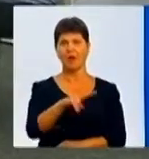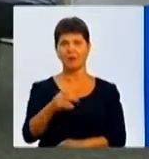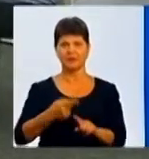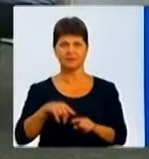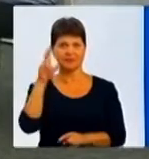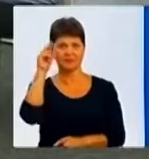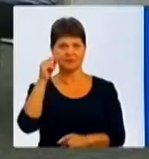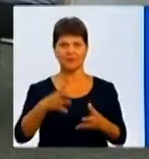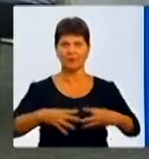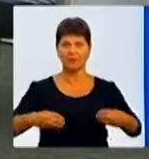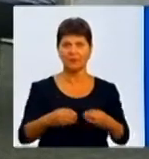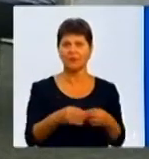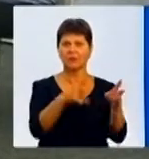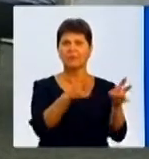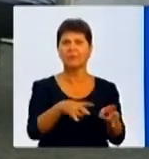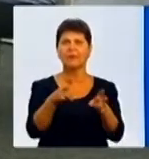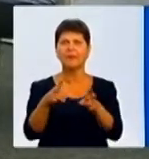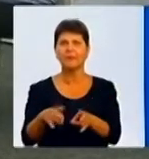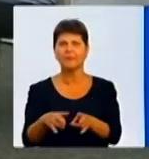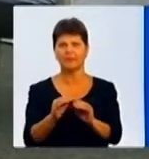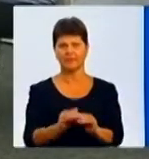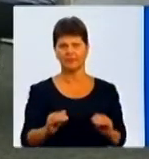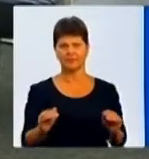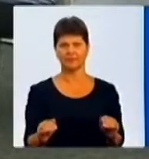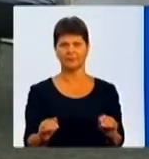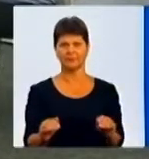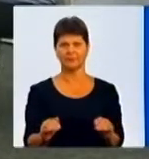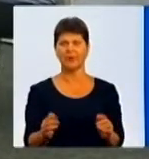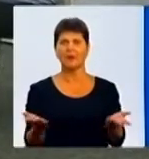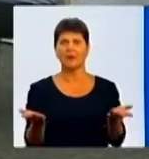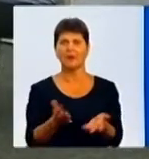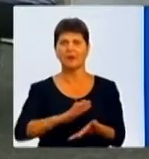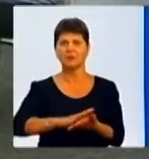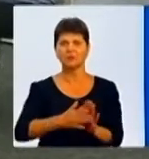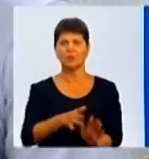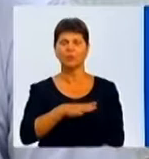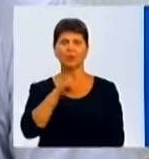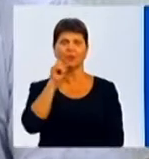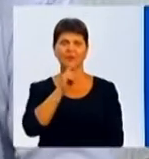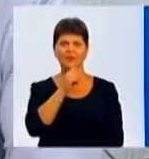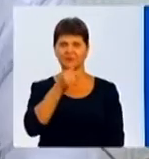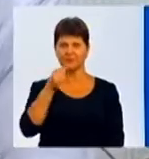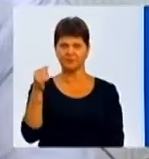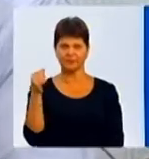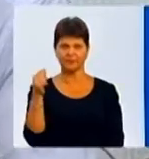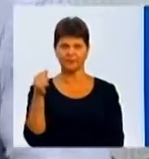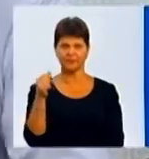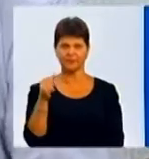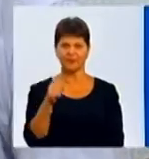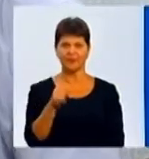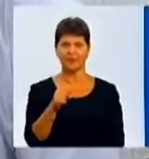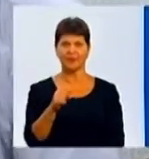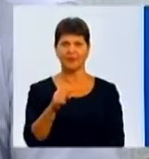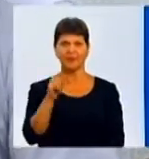– це родини, це трагедії, це діти. А якою ситуація була на Вінниччині минулого року? На Вінниччині